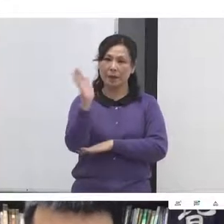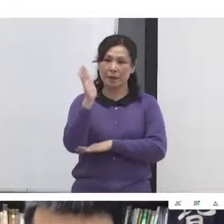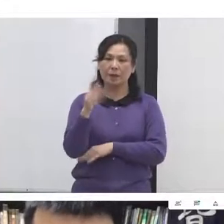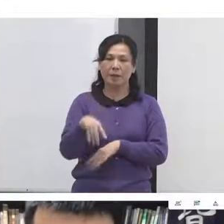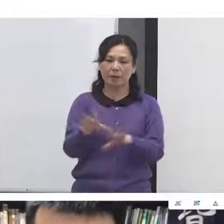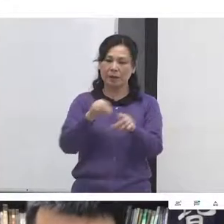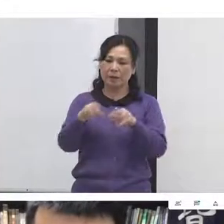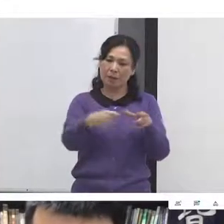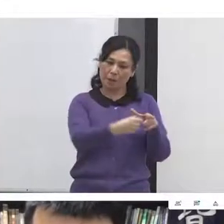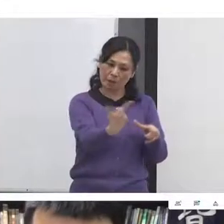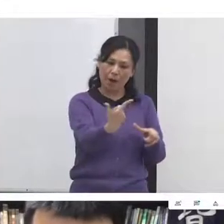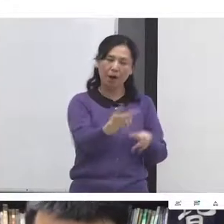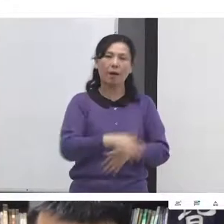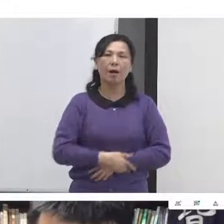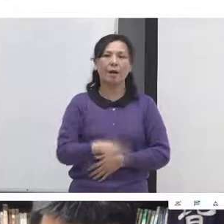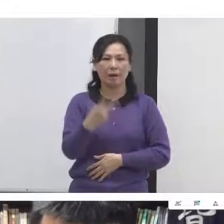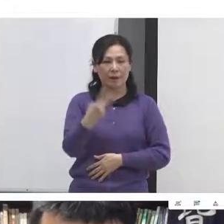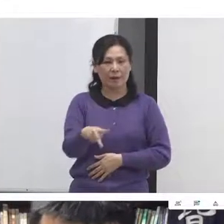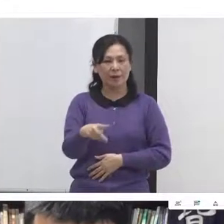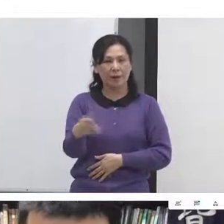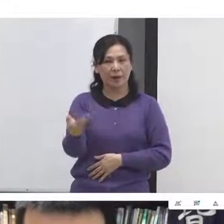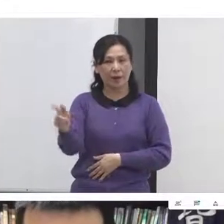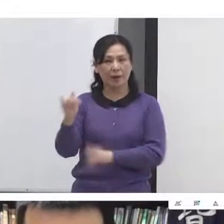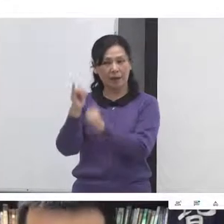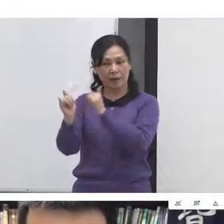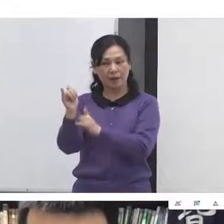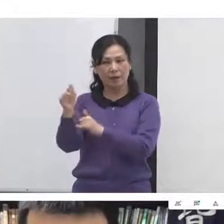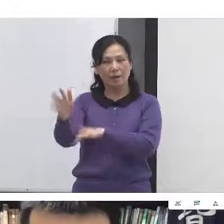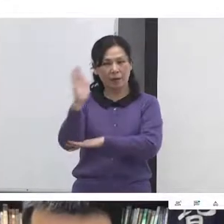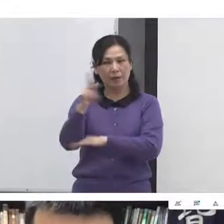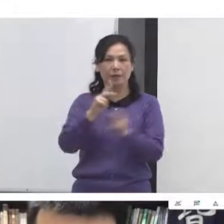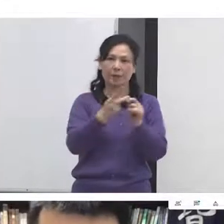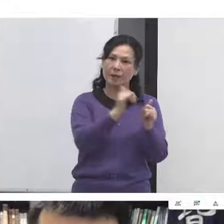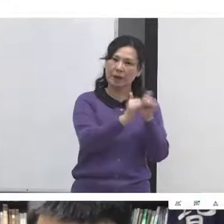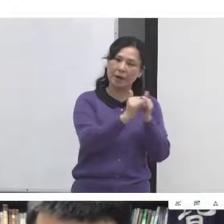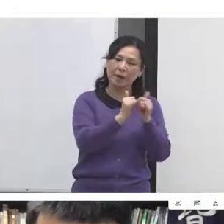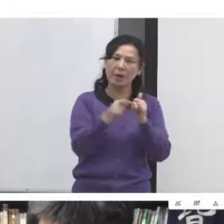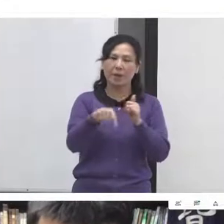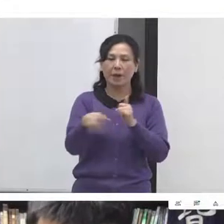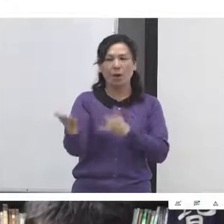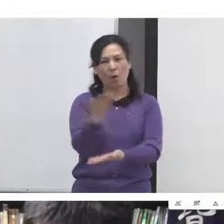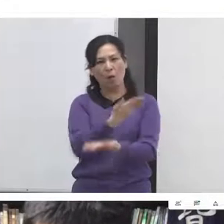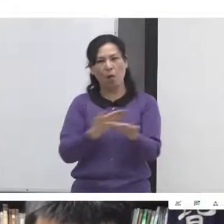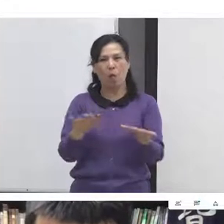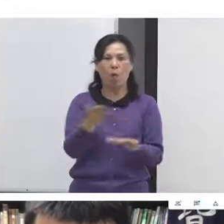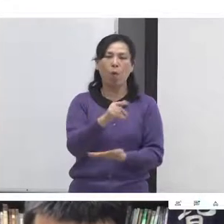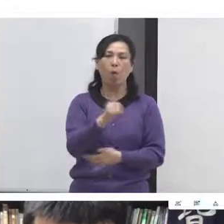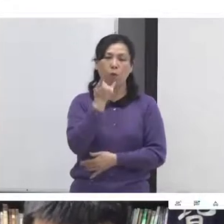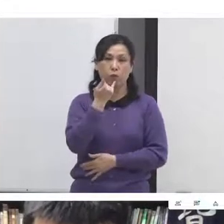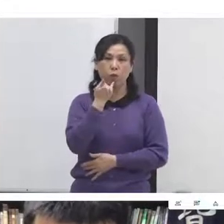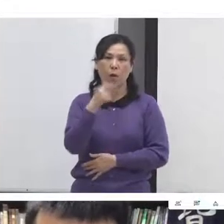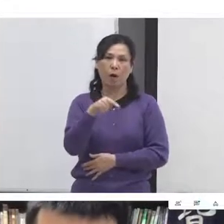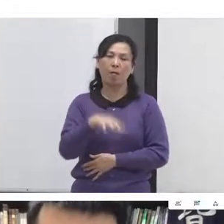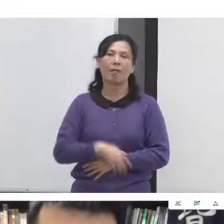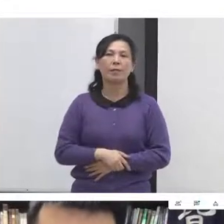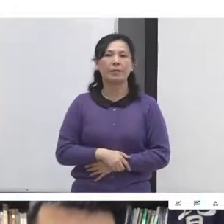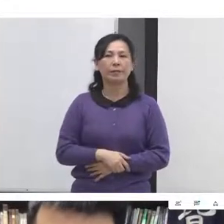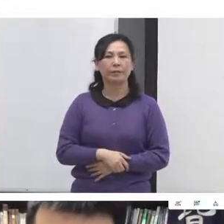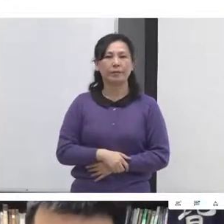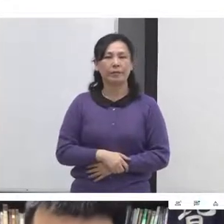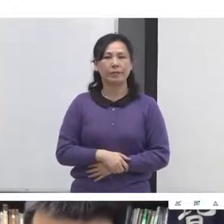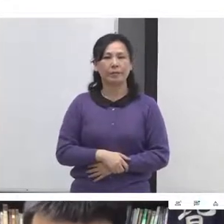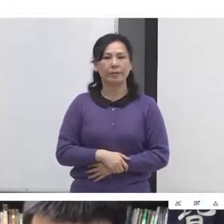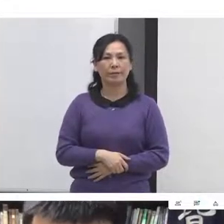然后也让政府跟市民之间透过一个管道能够互相的沟通，透过这样的一个平台。